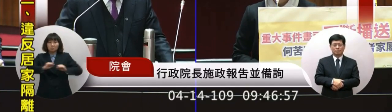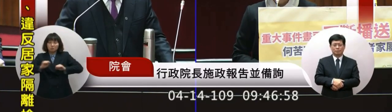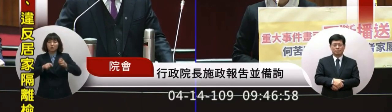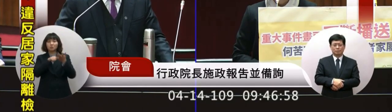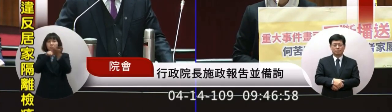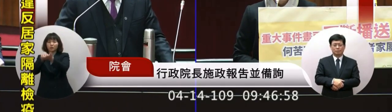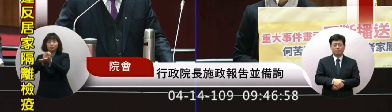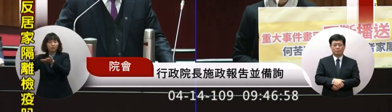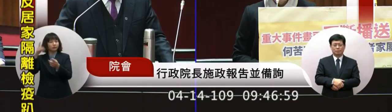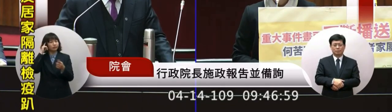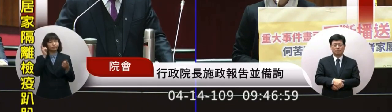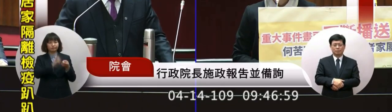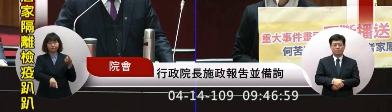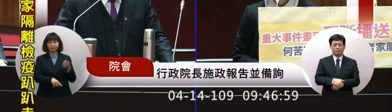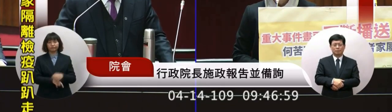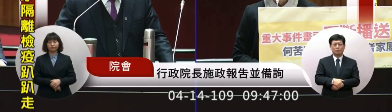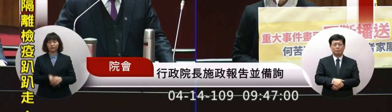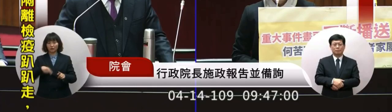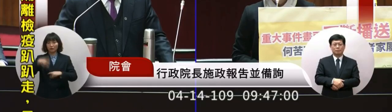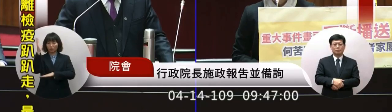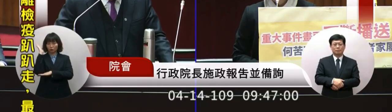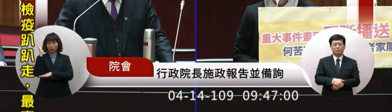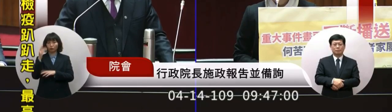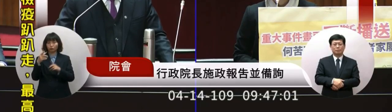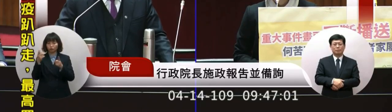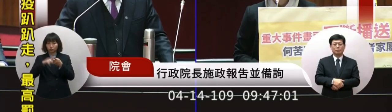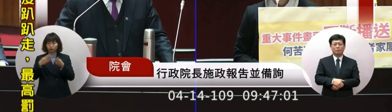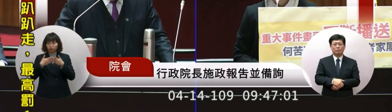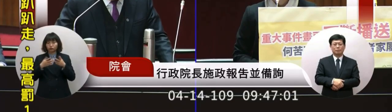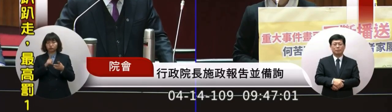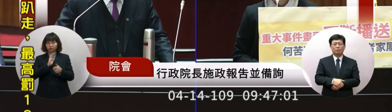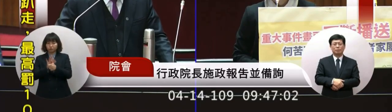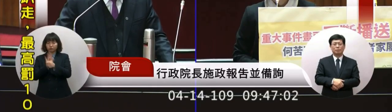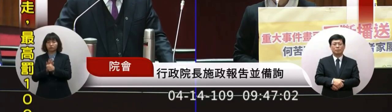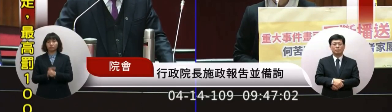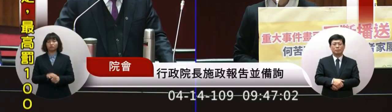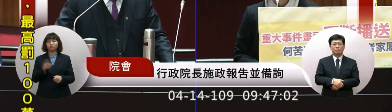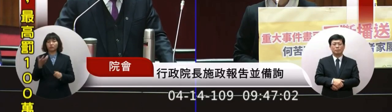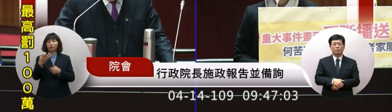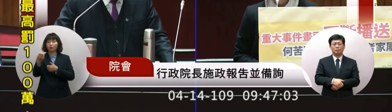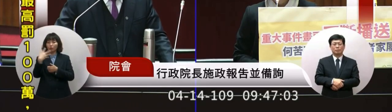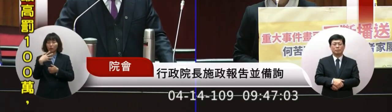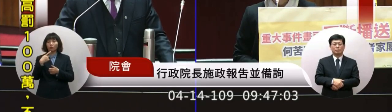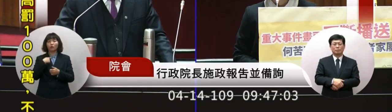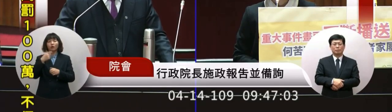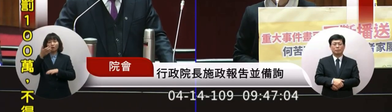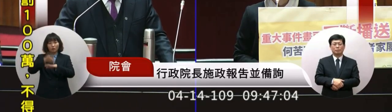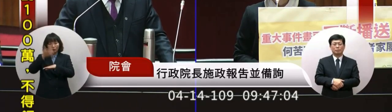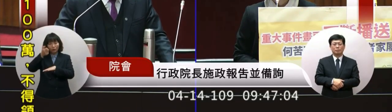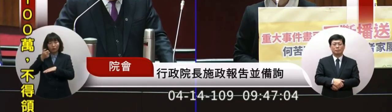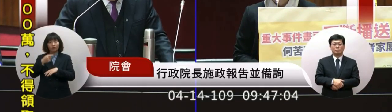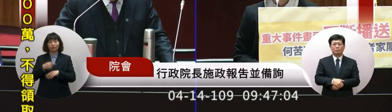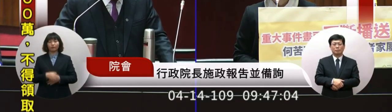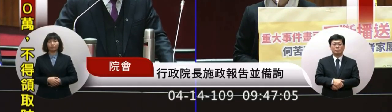这非常不应该，这是政府不应该这样。委员今天提出来，我很谢谢。